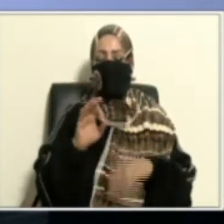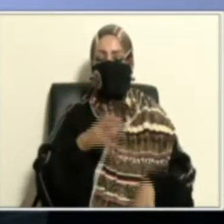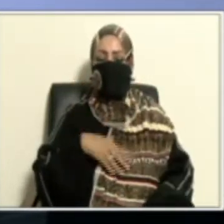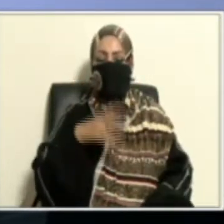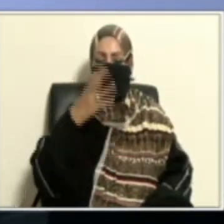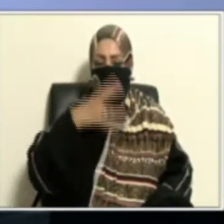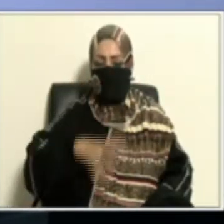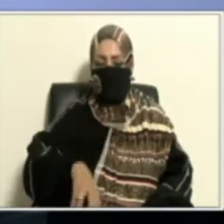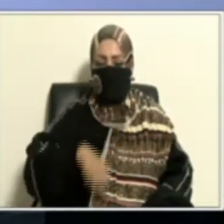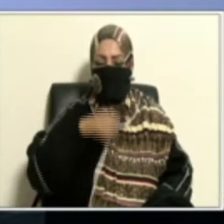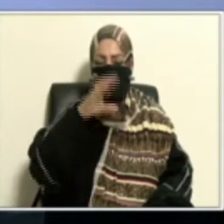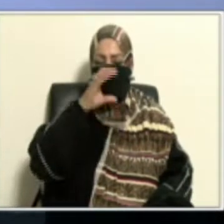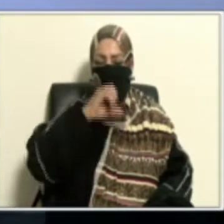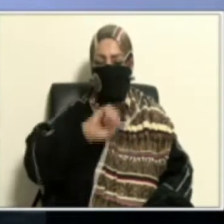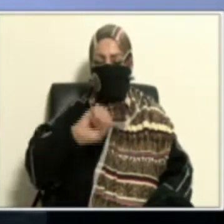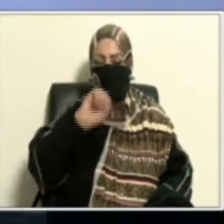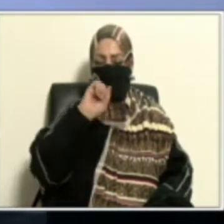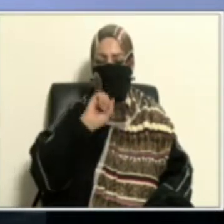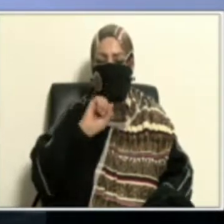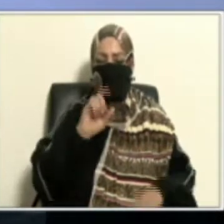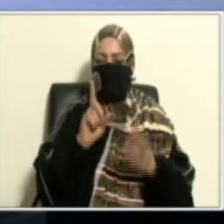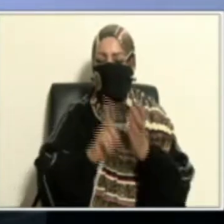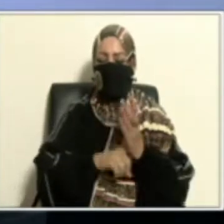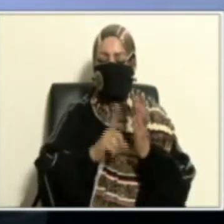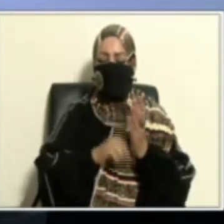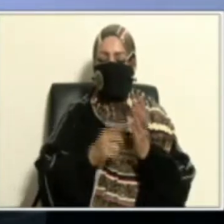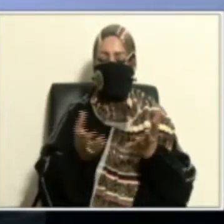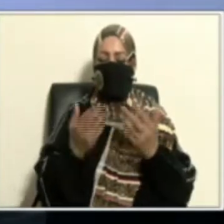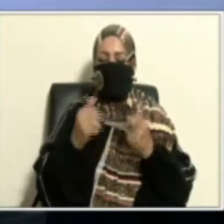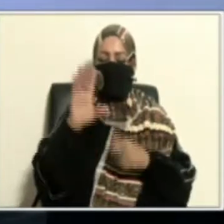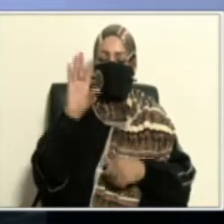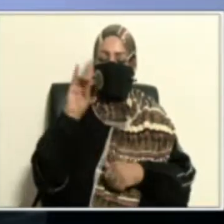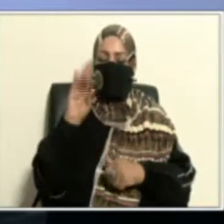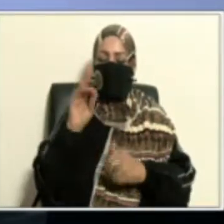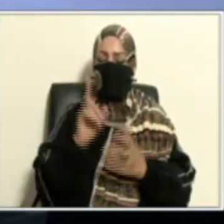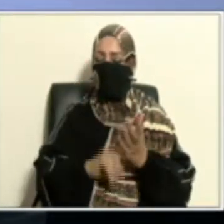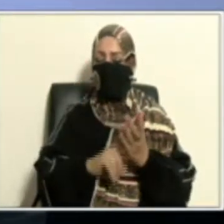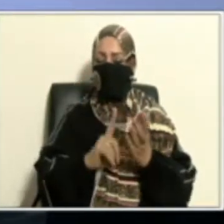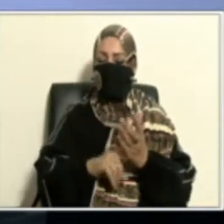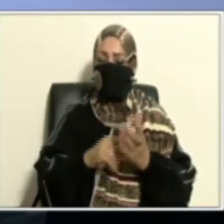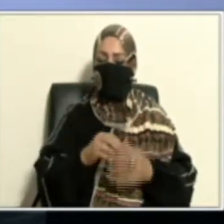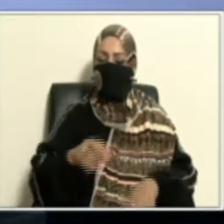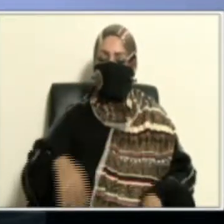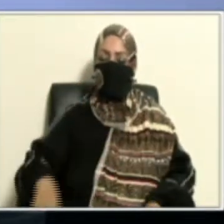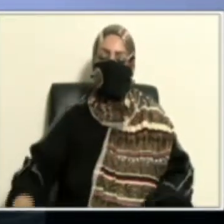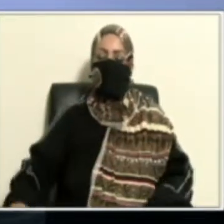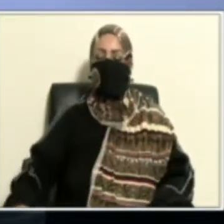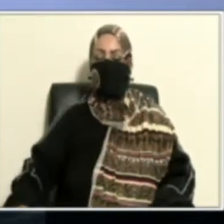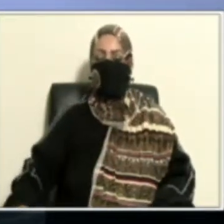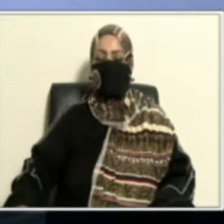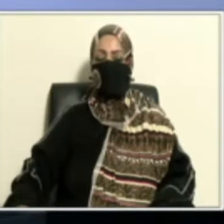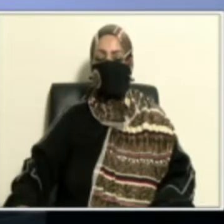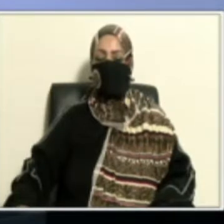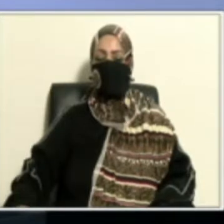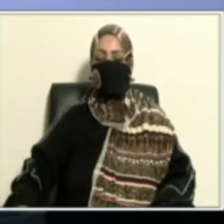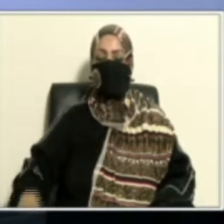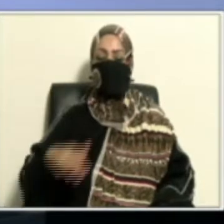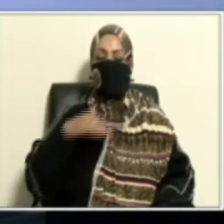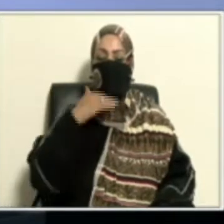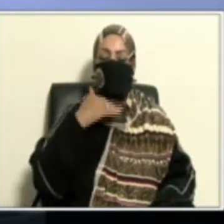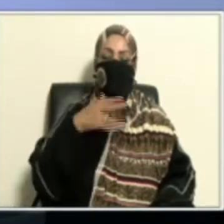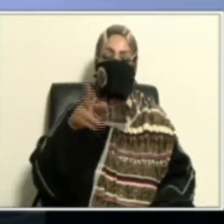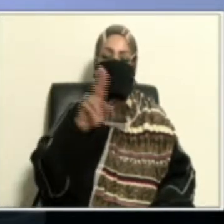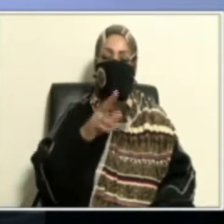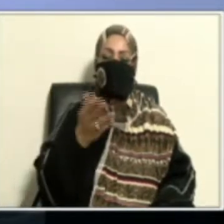هو؟ ايه. نعم. فهمت؟ لا فهمتك فهمتك ايه. باي. هل ركعات بالنسبه لركعات النافله، ركعات النوافل دي هي توقيع